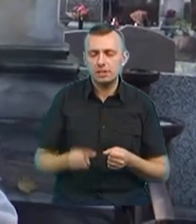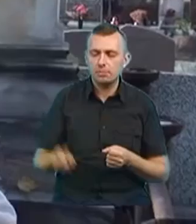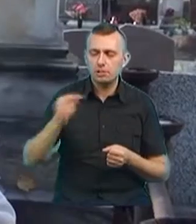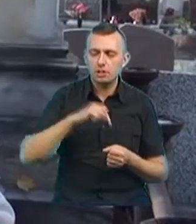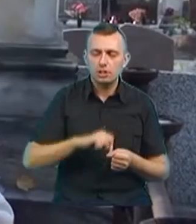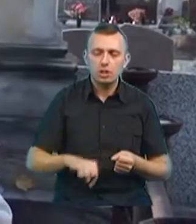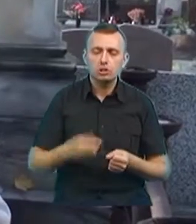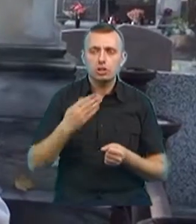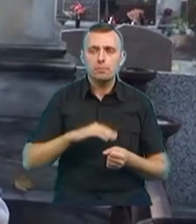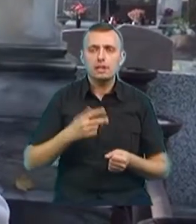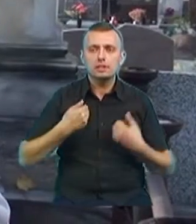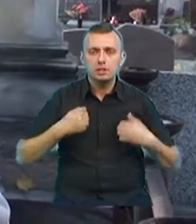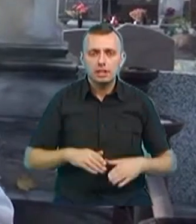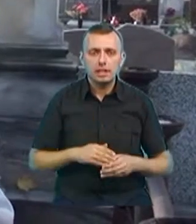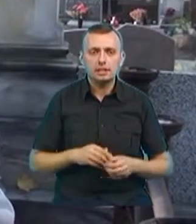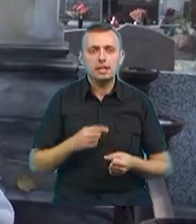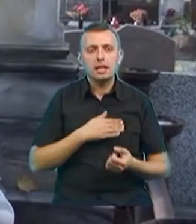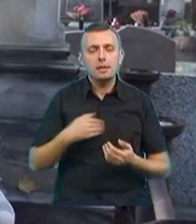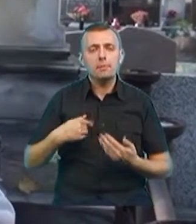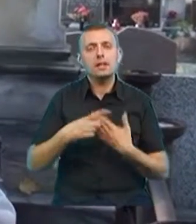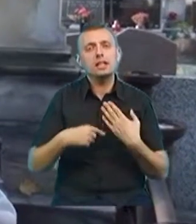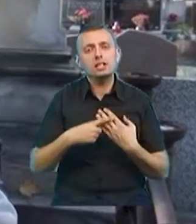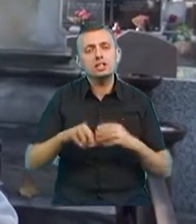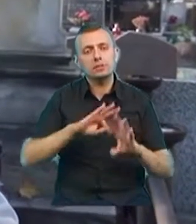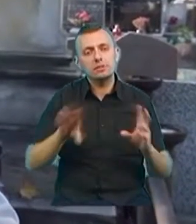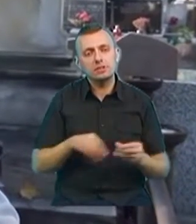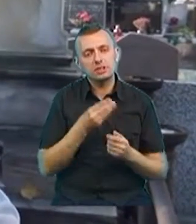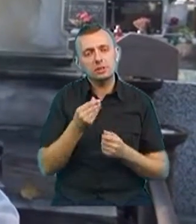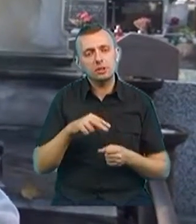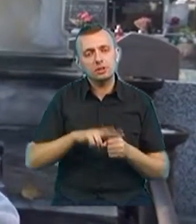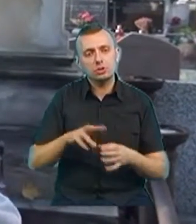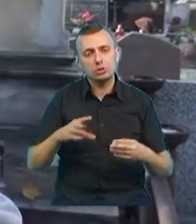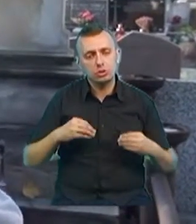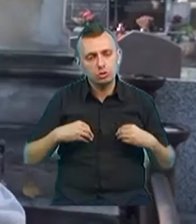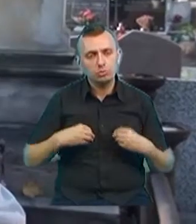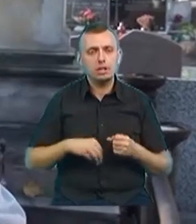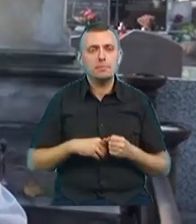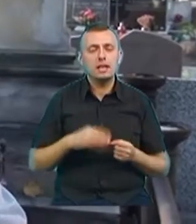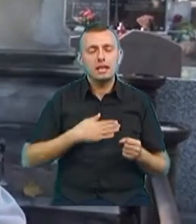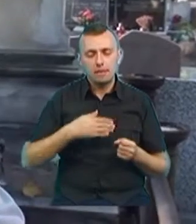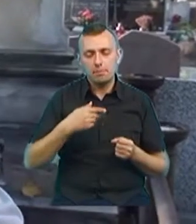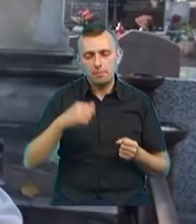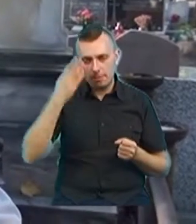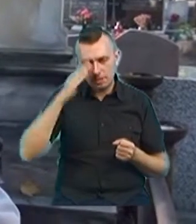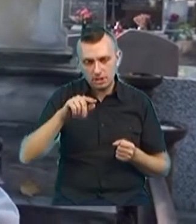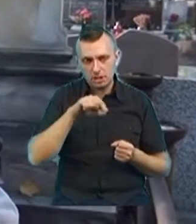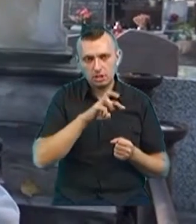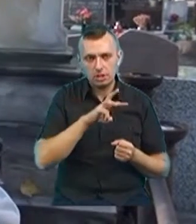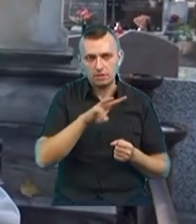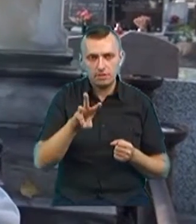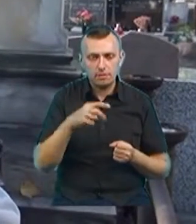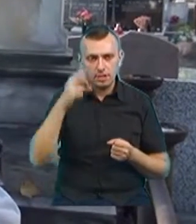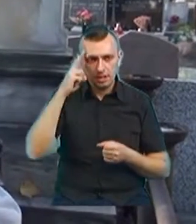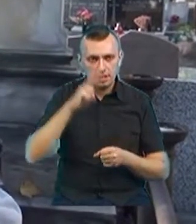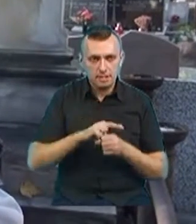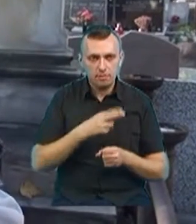Nie przechodźcie obojętnie. Wyliczamy się z każdego grosika, który dostajemy. Tak więc mam nadzieję, że